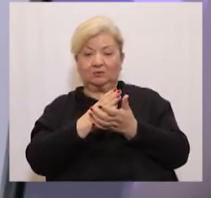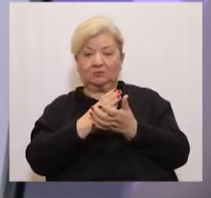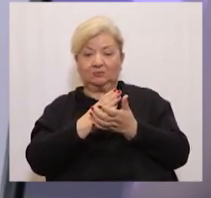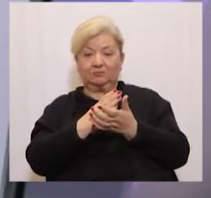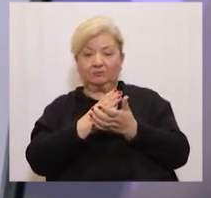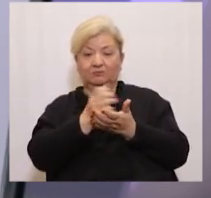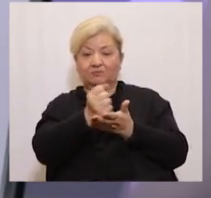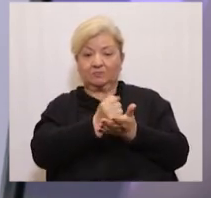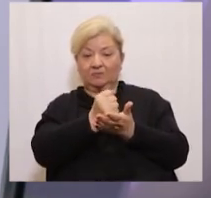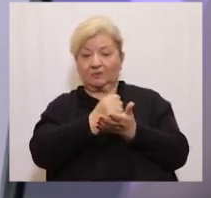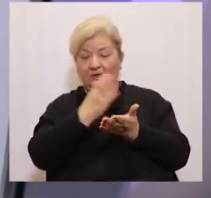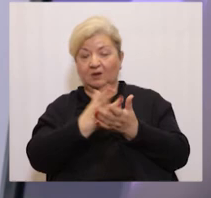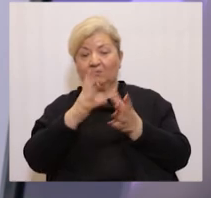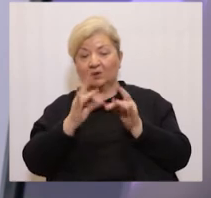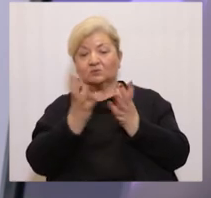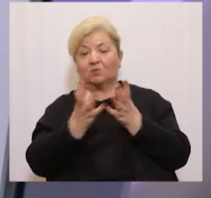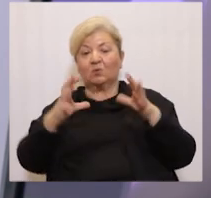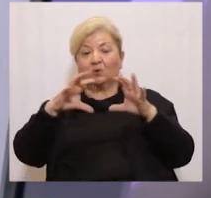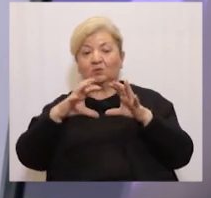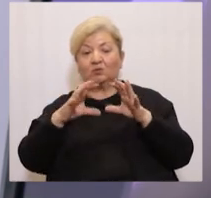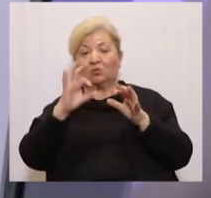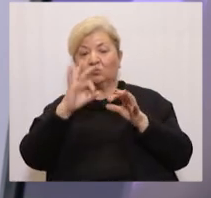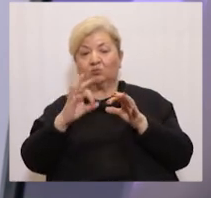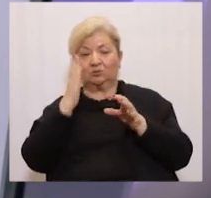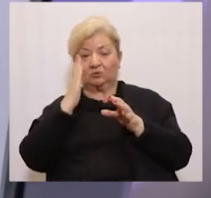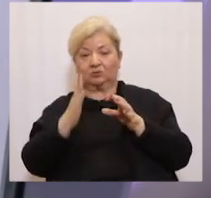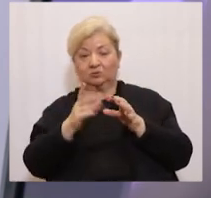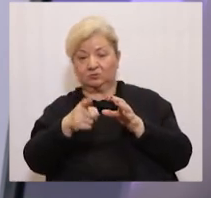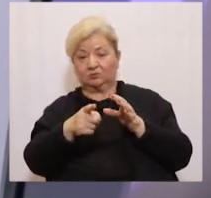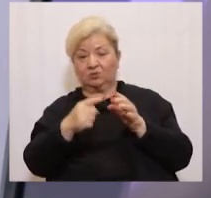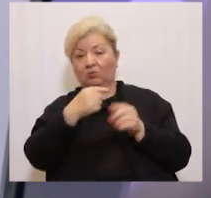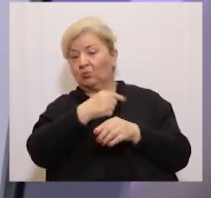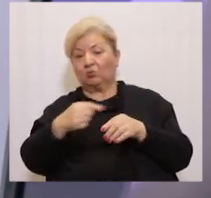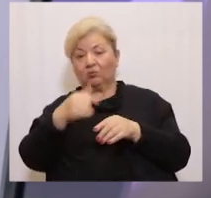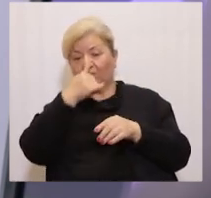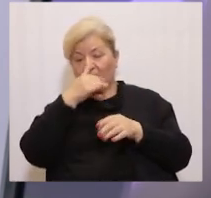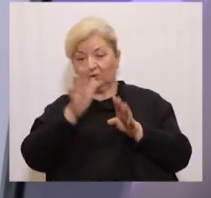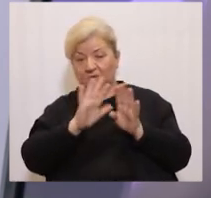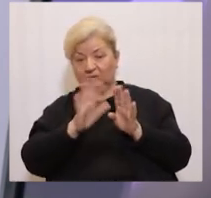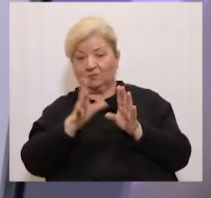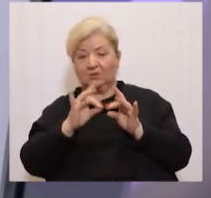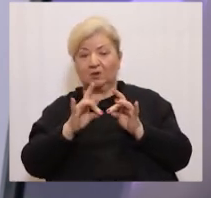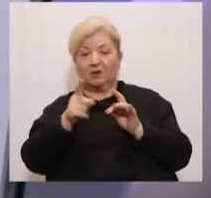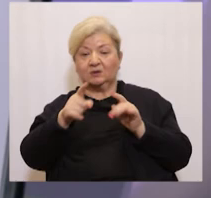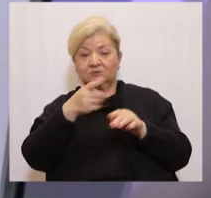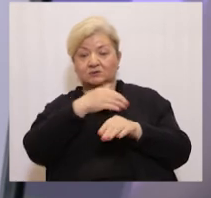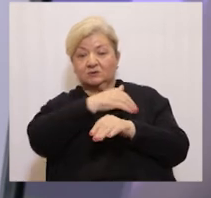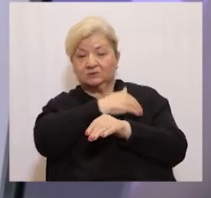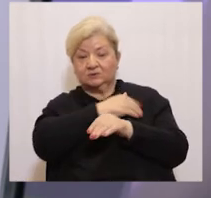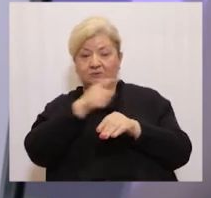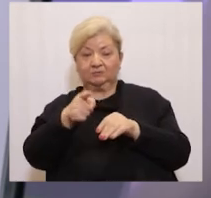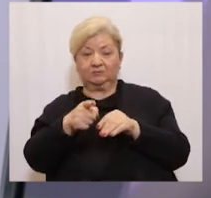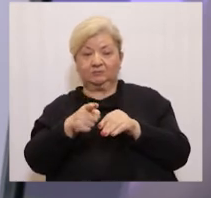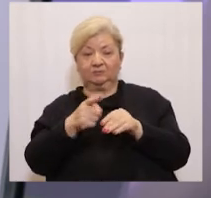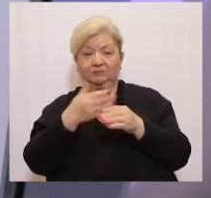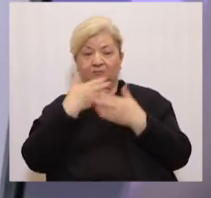ასე ვთქვათ, შენარჩუნებულია, მაშინ მოცულობა ხდება 0, ხო? ანუ უარყოფითი ვერ გახდება. აი ეს ტემპერატურა,